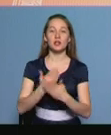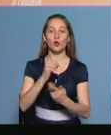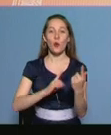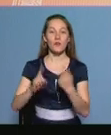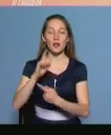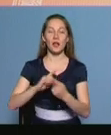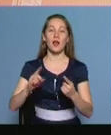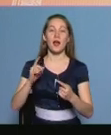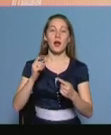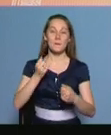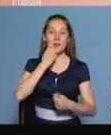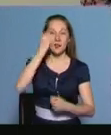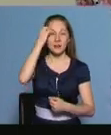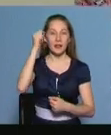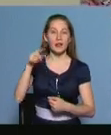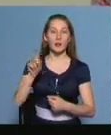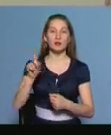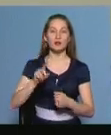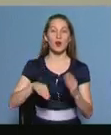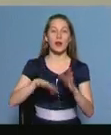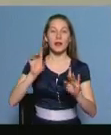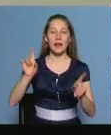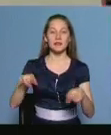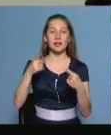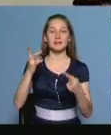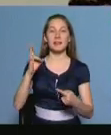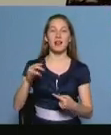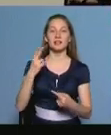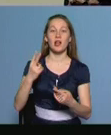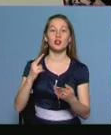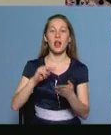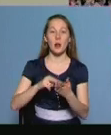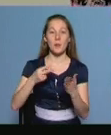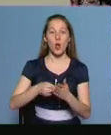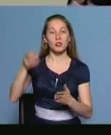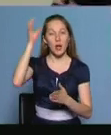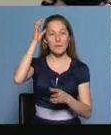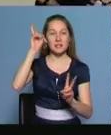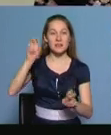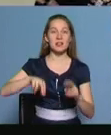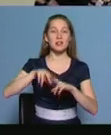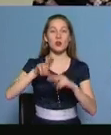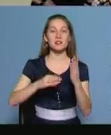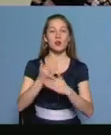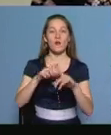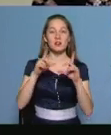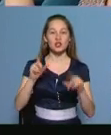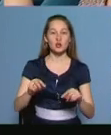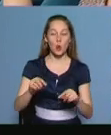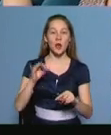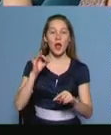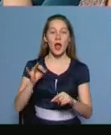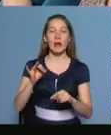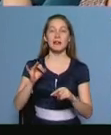стала возможной благодаря реализации в регионе национального проекта образования. Строятся новые школы, межрегиональные центры компетенции и